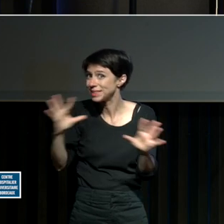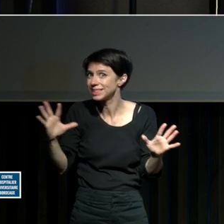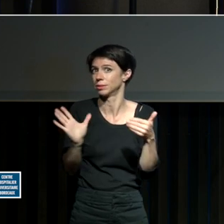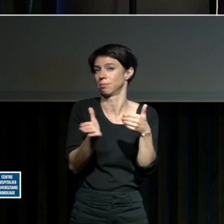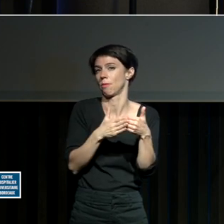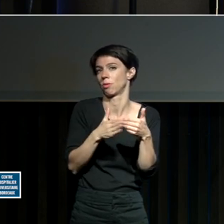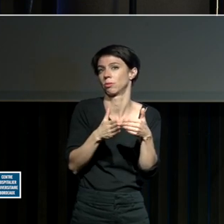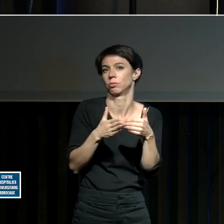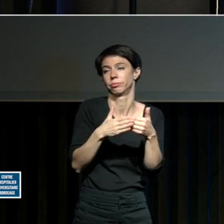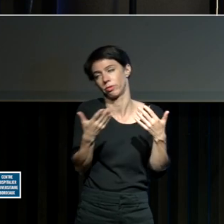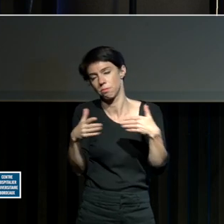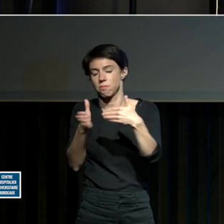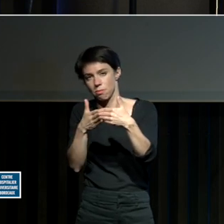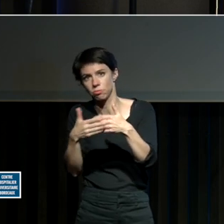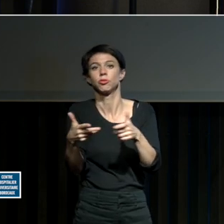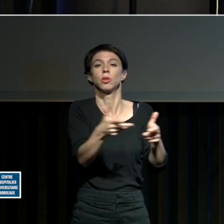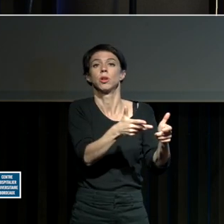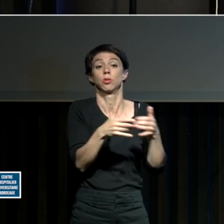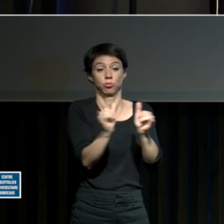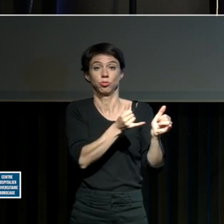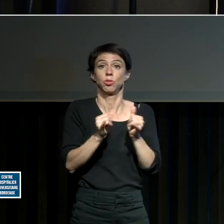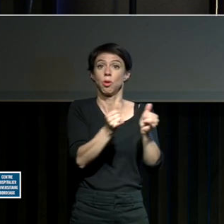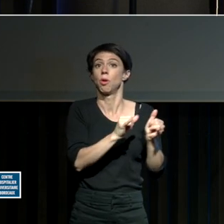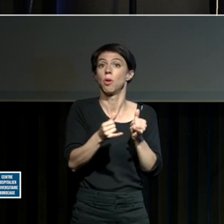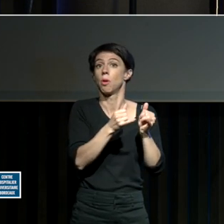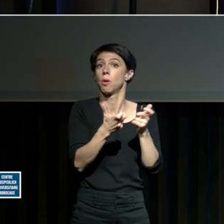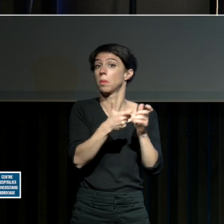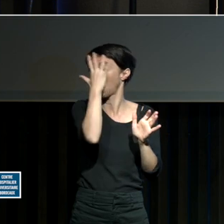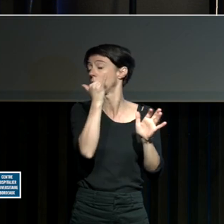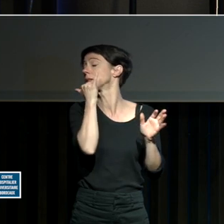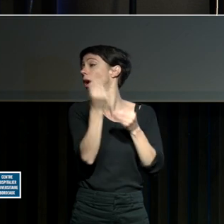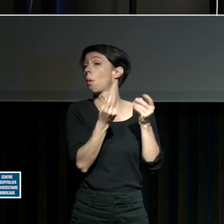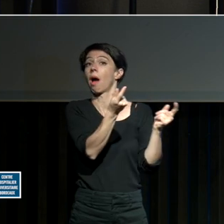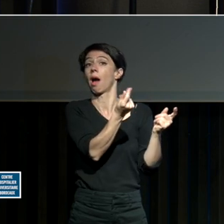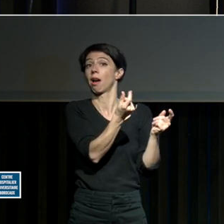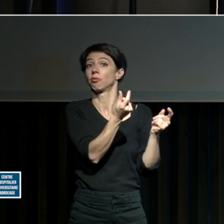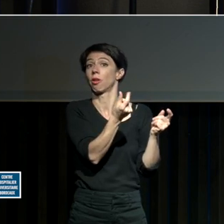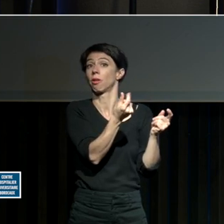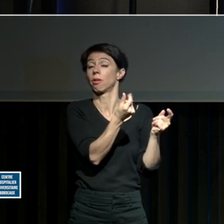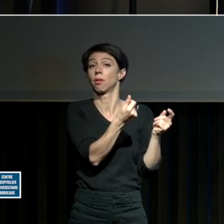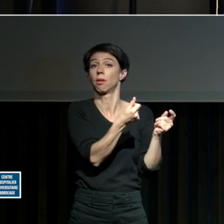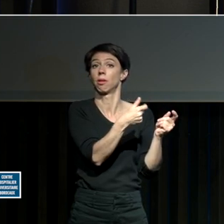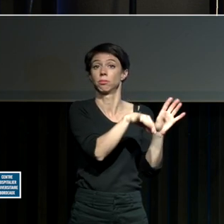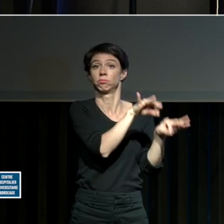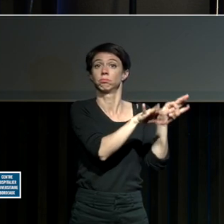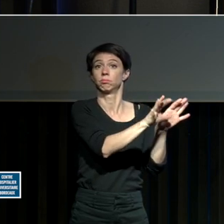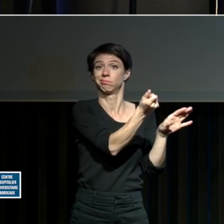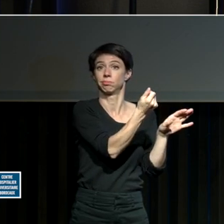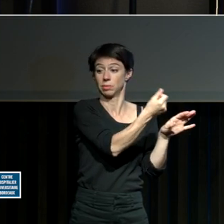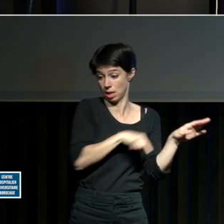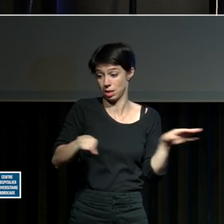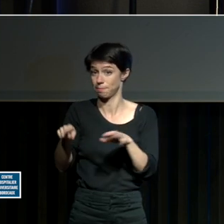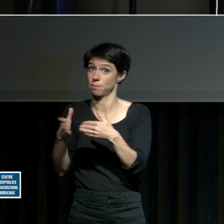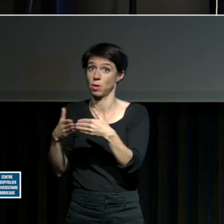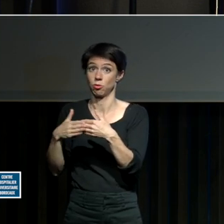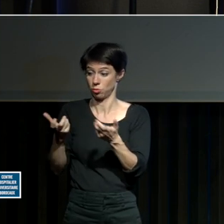c'est-à-dire qu'avec ces boîtes à butins, l'usager et le joueur va pouvoir acheter en ligne et